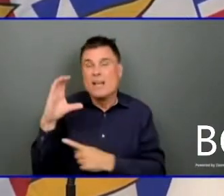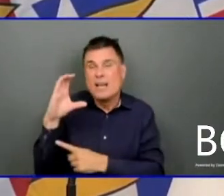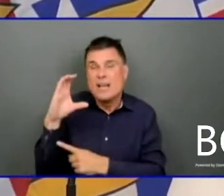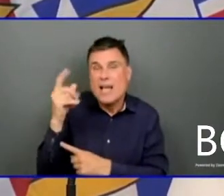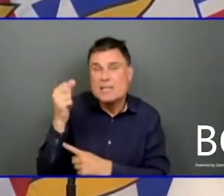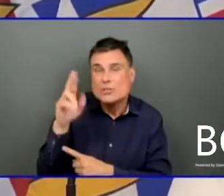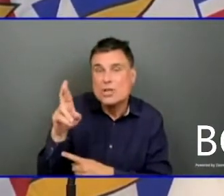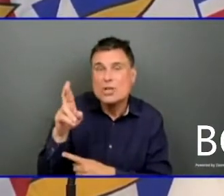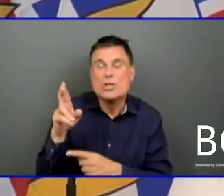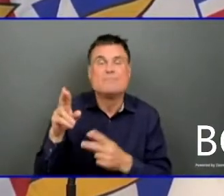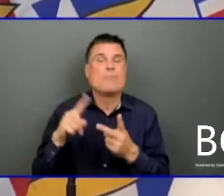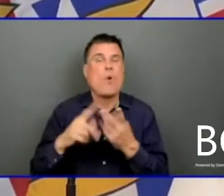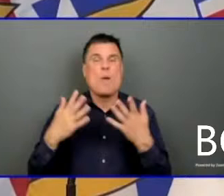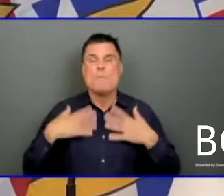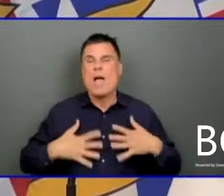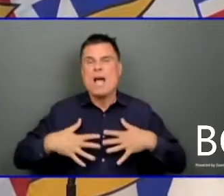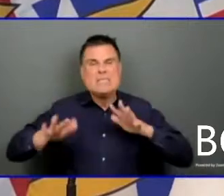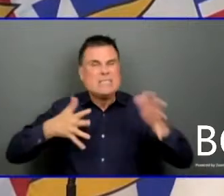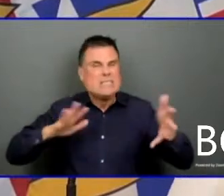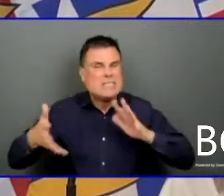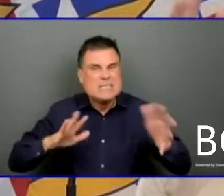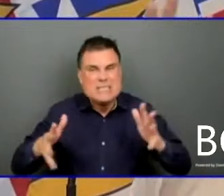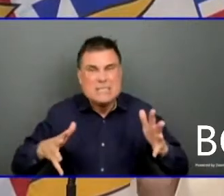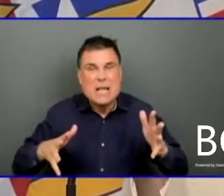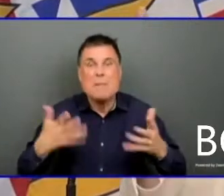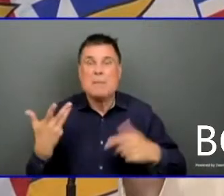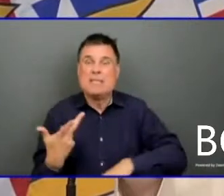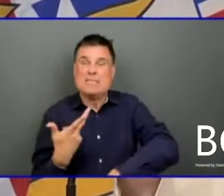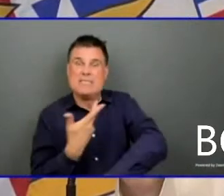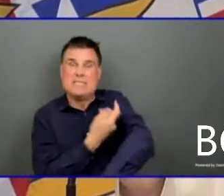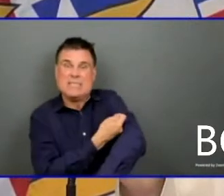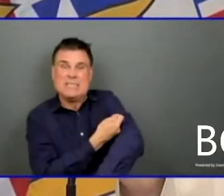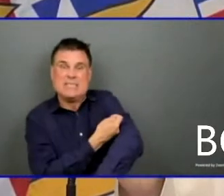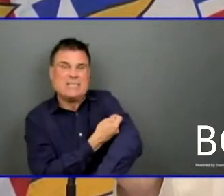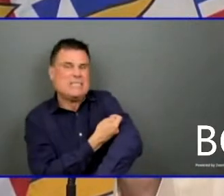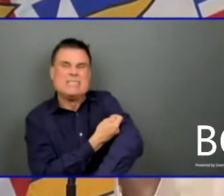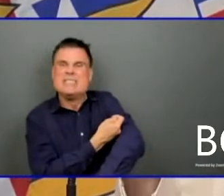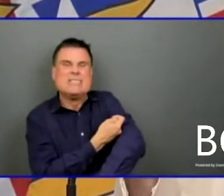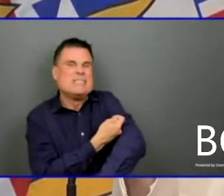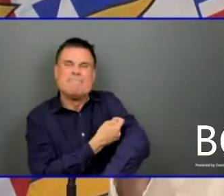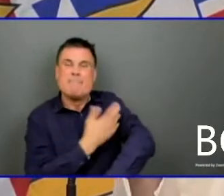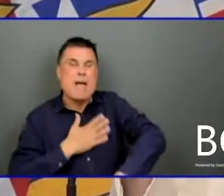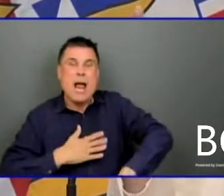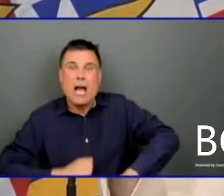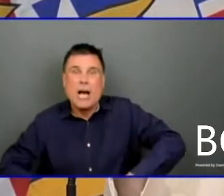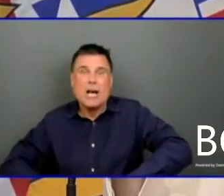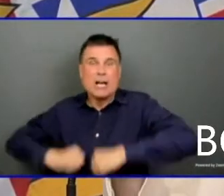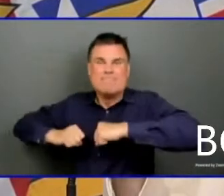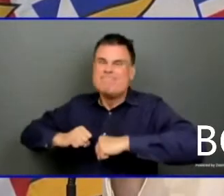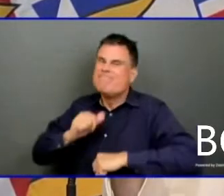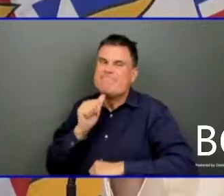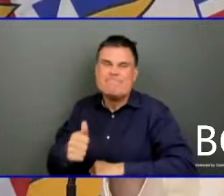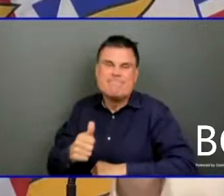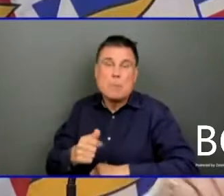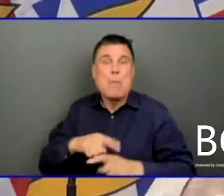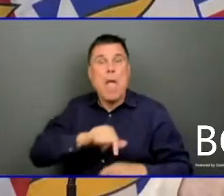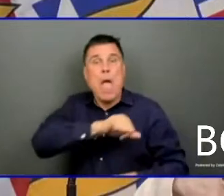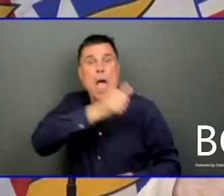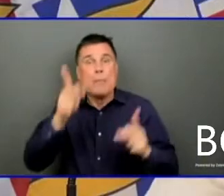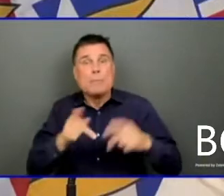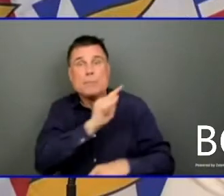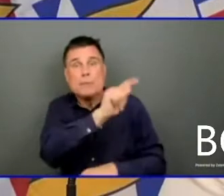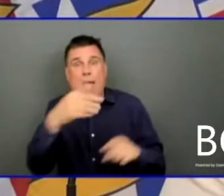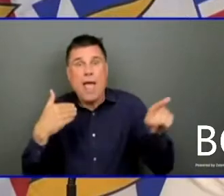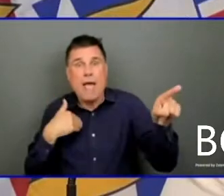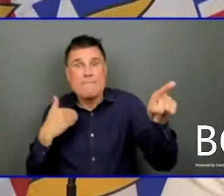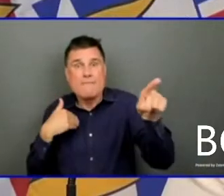要的，成年人的第一针很重要。他包医生始终强调，打第一针和打第二针的区别。